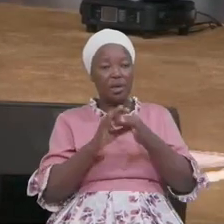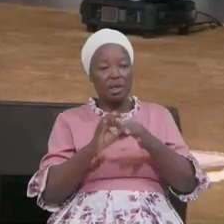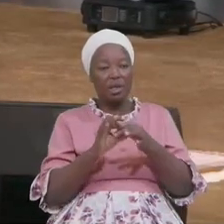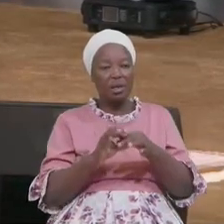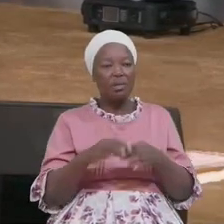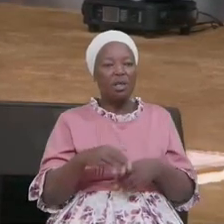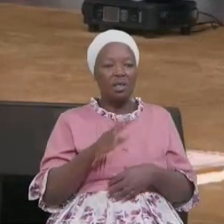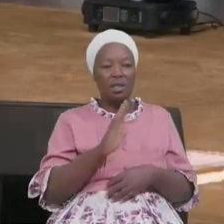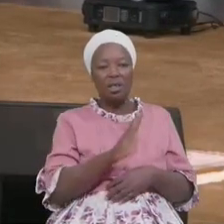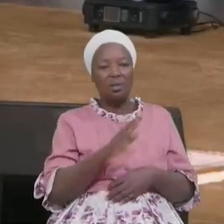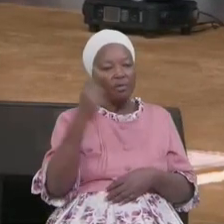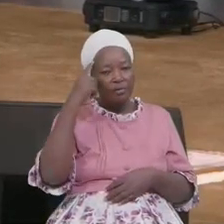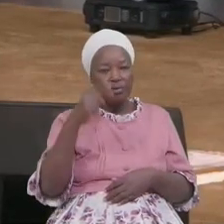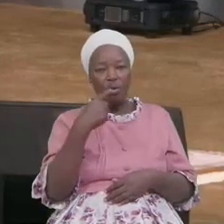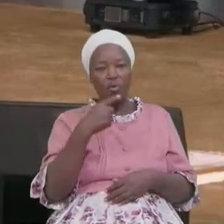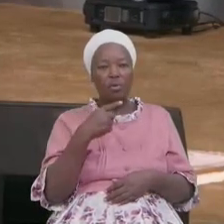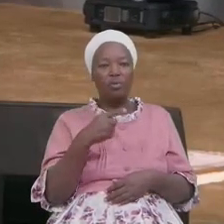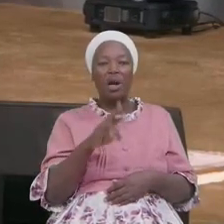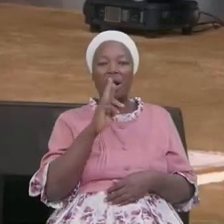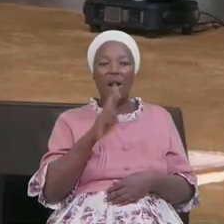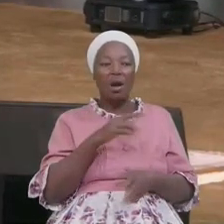gloire beaucoup de fils.